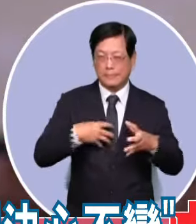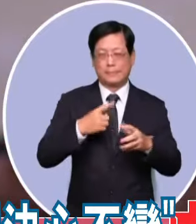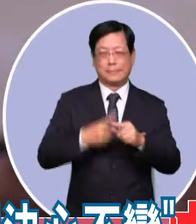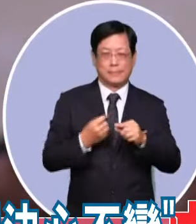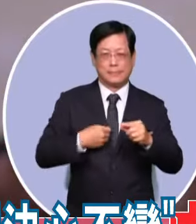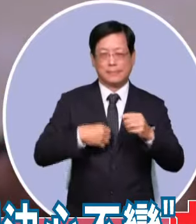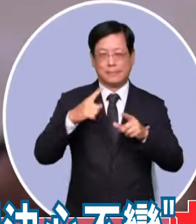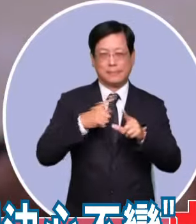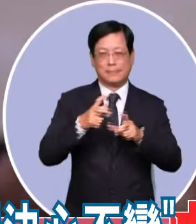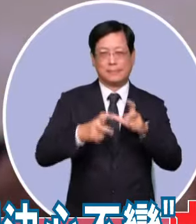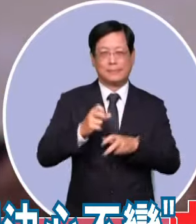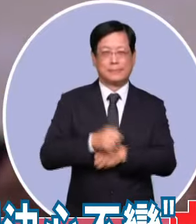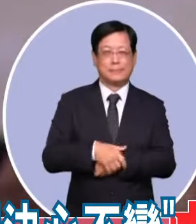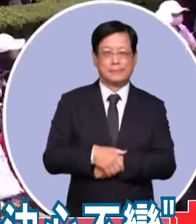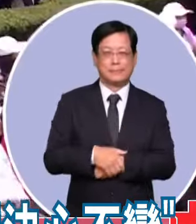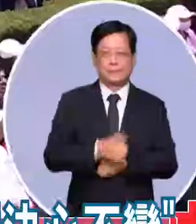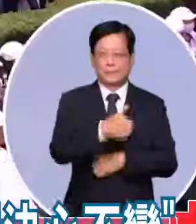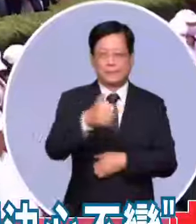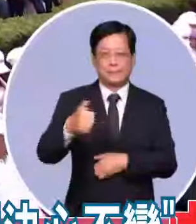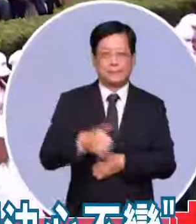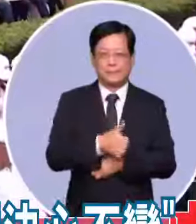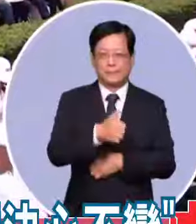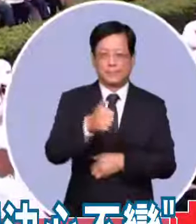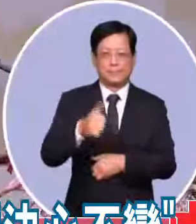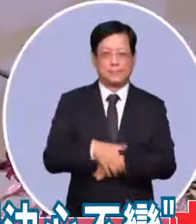油。谢谢大家，